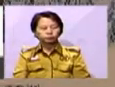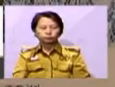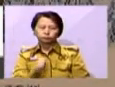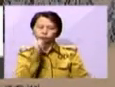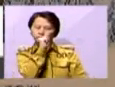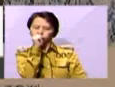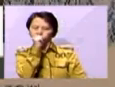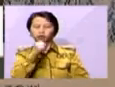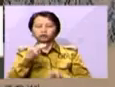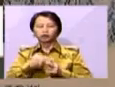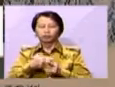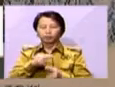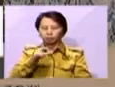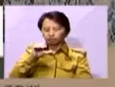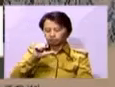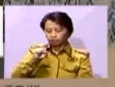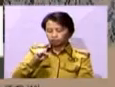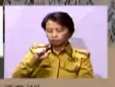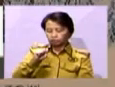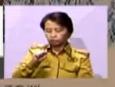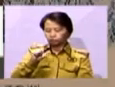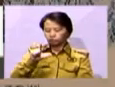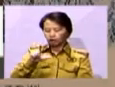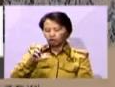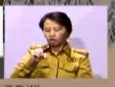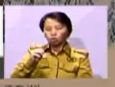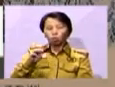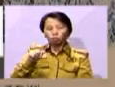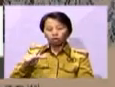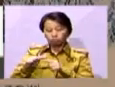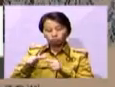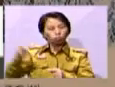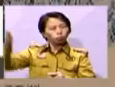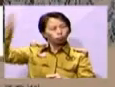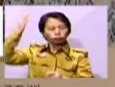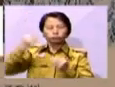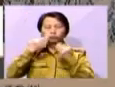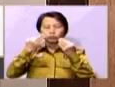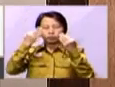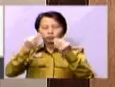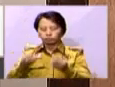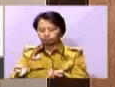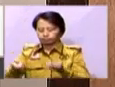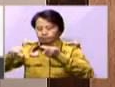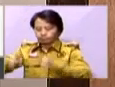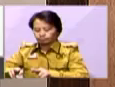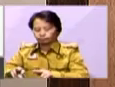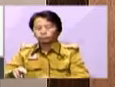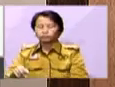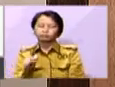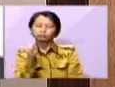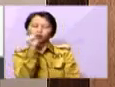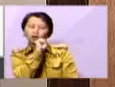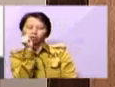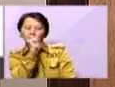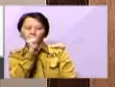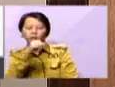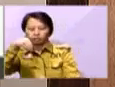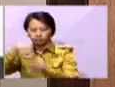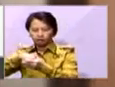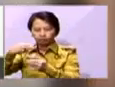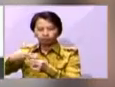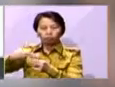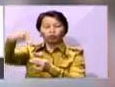Wanita Negara Puan Sri Saloma juga antara penyanyi terkenal yang pernah mengikat kontrak membuat persembahan nyanyian di hotel